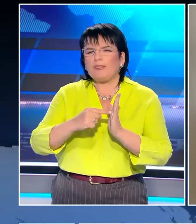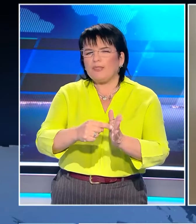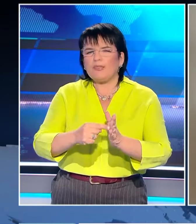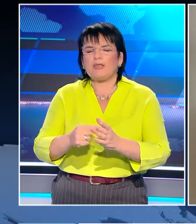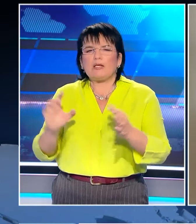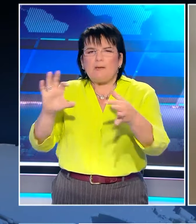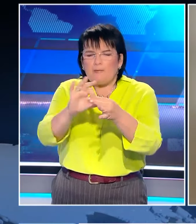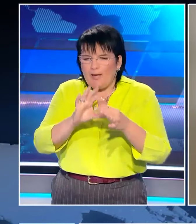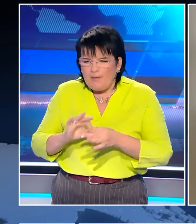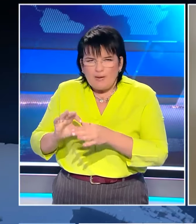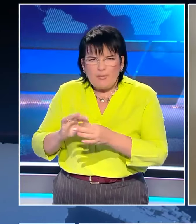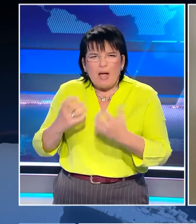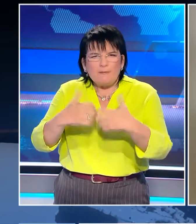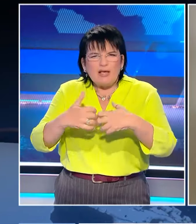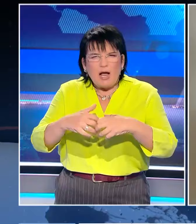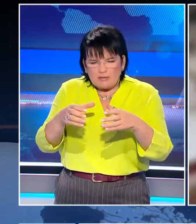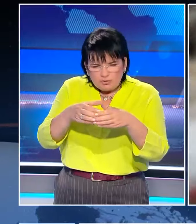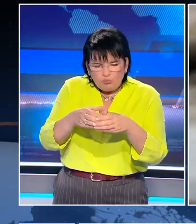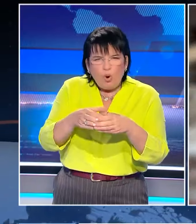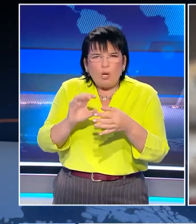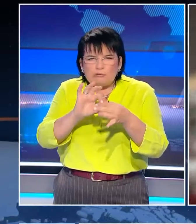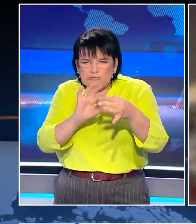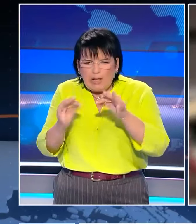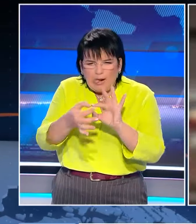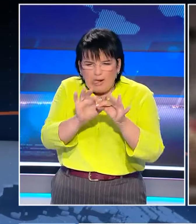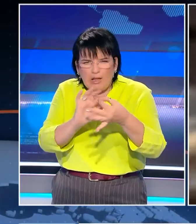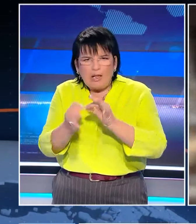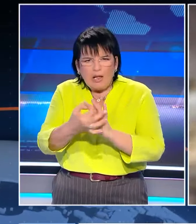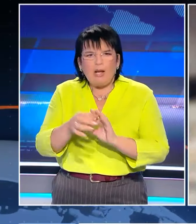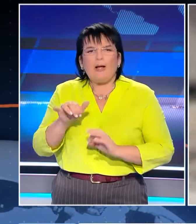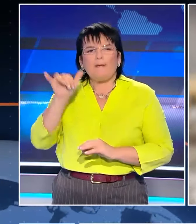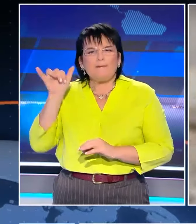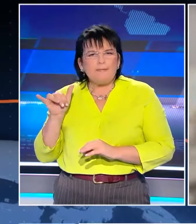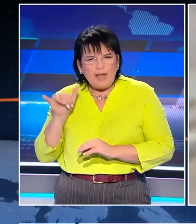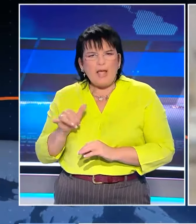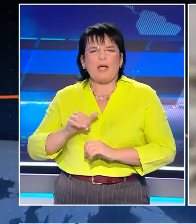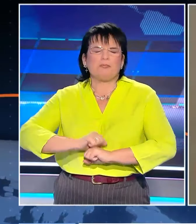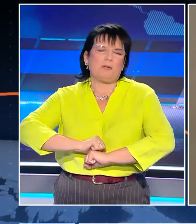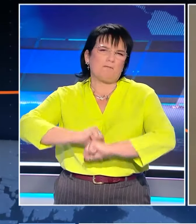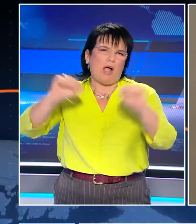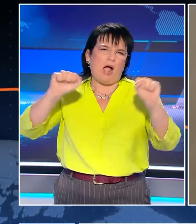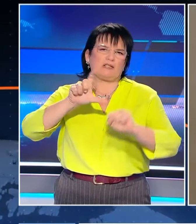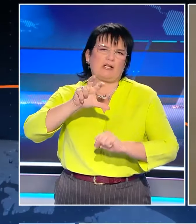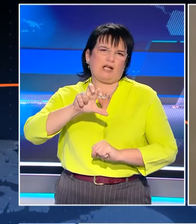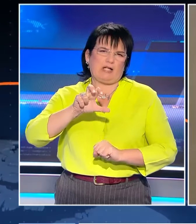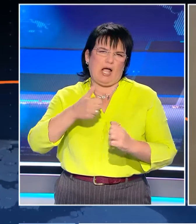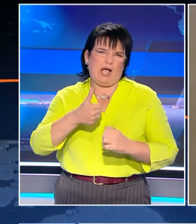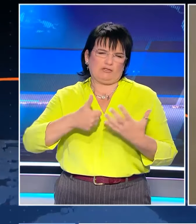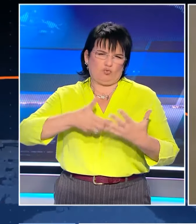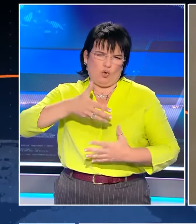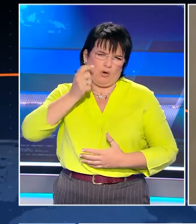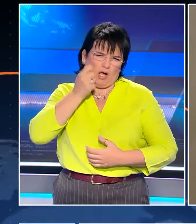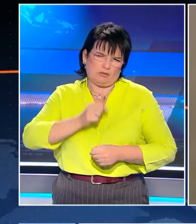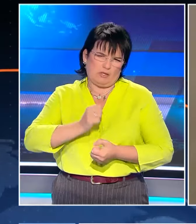απεικονίζεται η συνδεσμολογία του αυτοσχέδιου εκρηκτικού μηχανισμού, που ενεργοποιήθηκε το μεσημέρι της Πέμπτης στα χέρια του 36χρονου. Ενώ σε άλλη σελίδα αναγράφονται